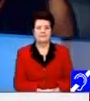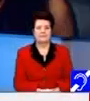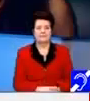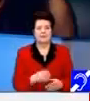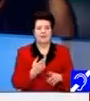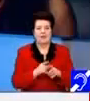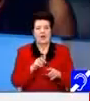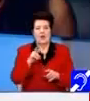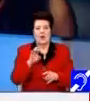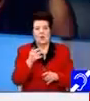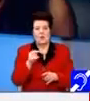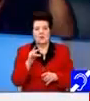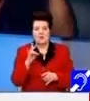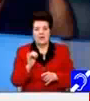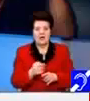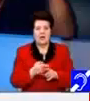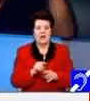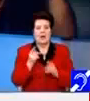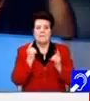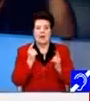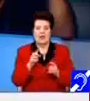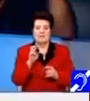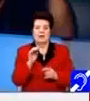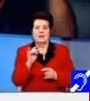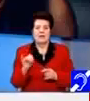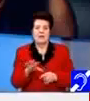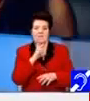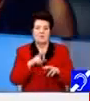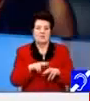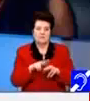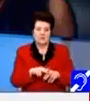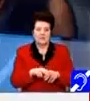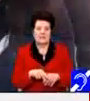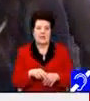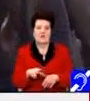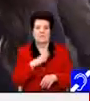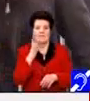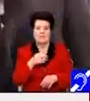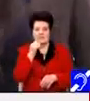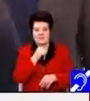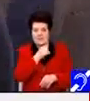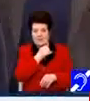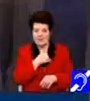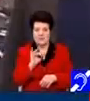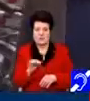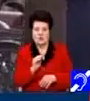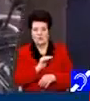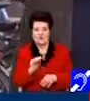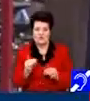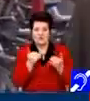Meghan Markle, logodnica prințului Harry al Marii Britanii, a fost botezată anglican. Ceremonia a avut loc în secret și a fost oficiată